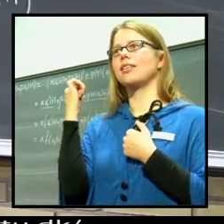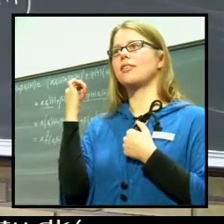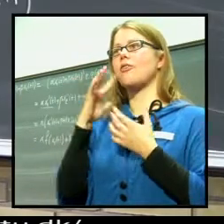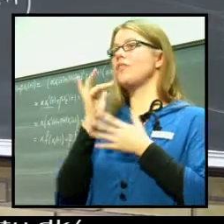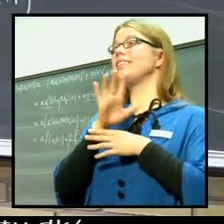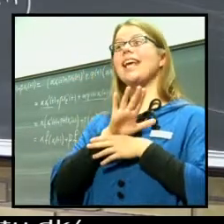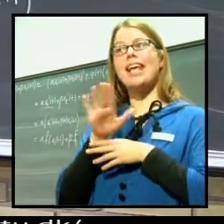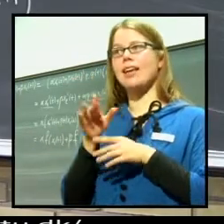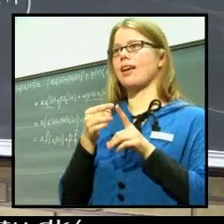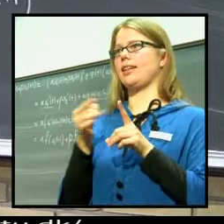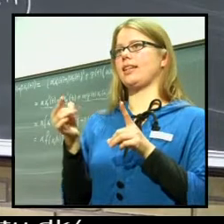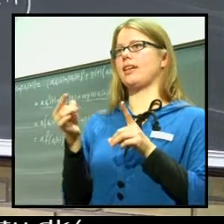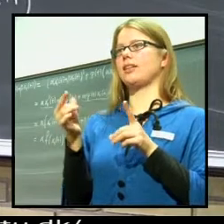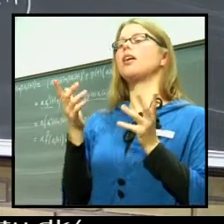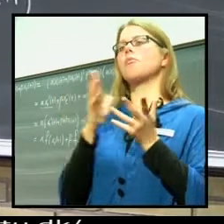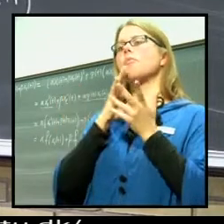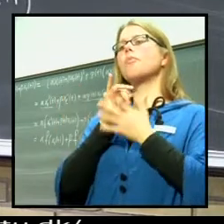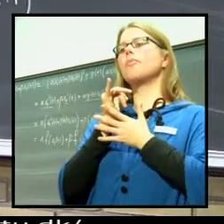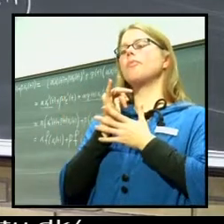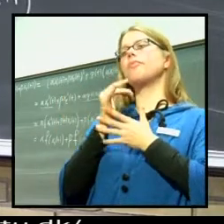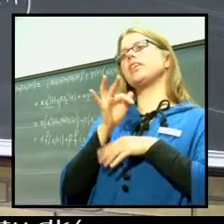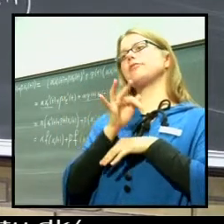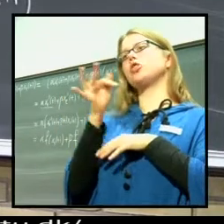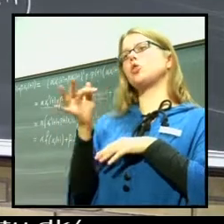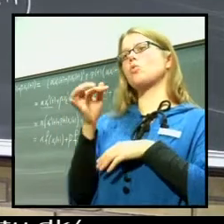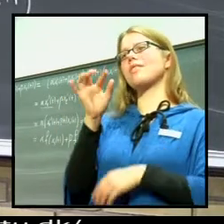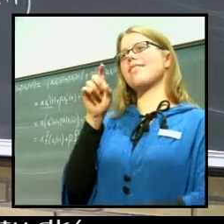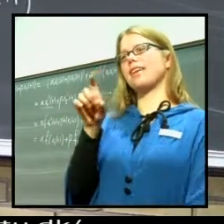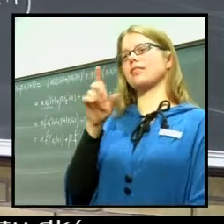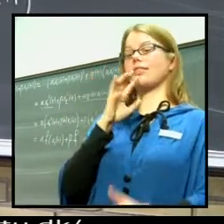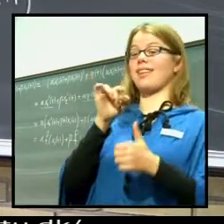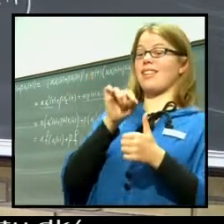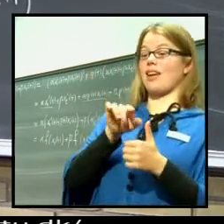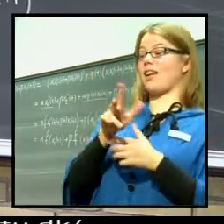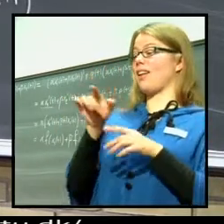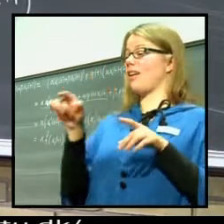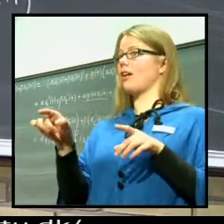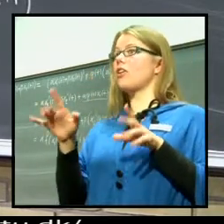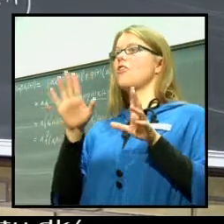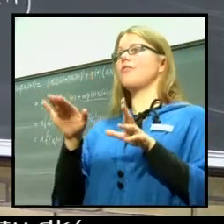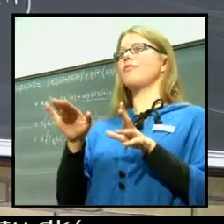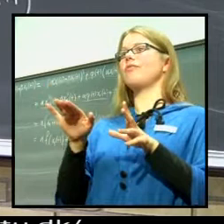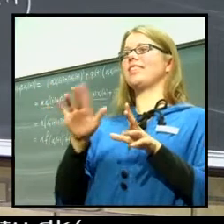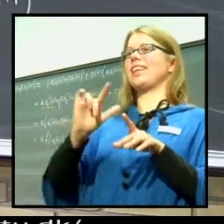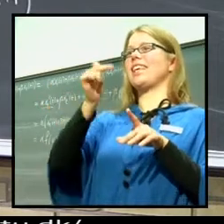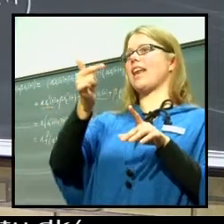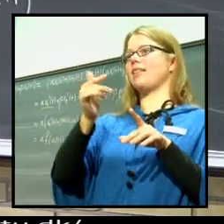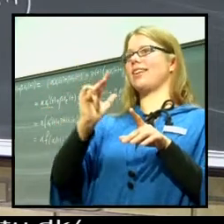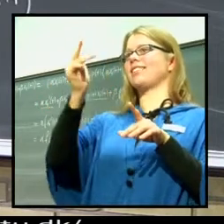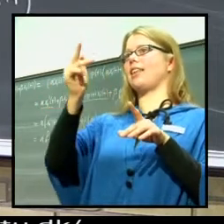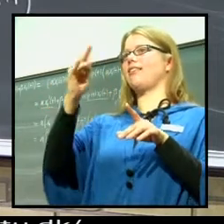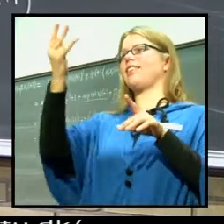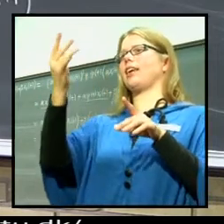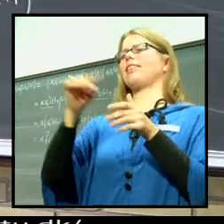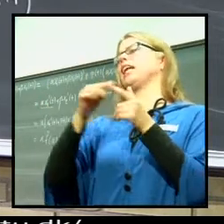skal være lineær? Jamen, hvis funktionen der x, enten her eller her, optræder i anden eller i tredje eller i fjerde,